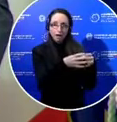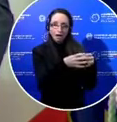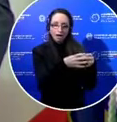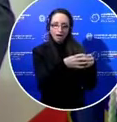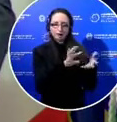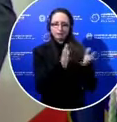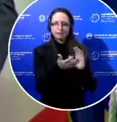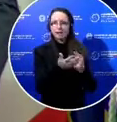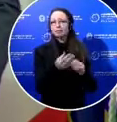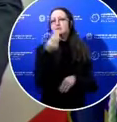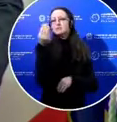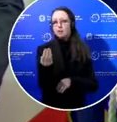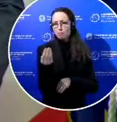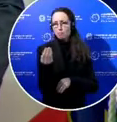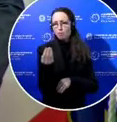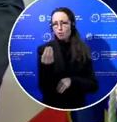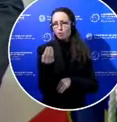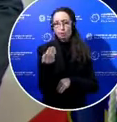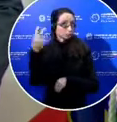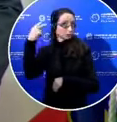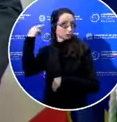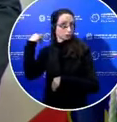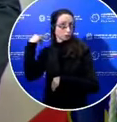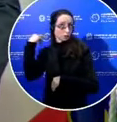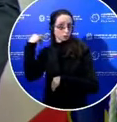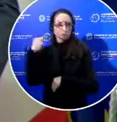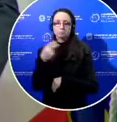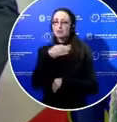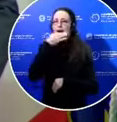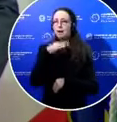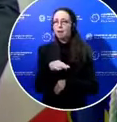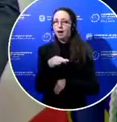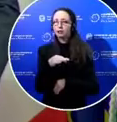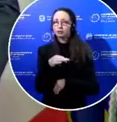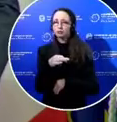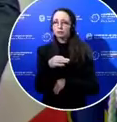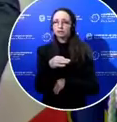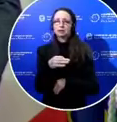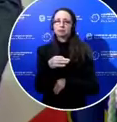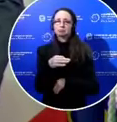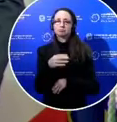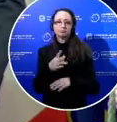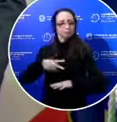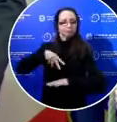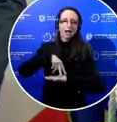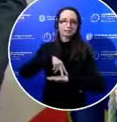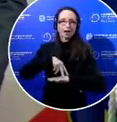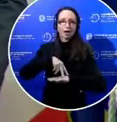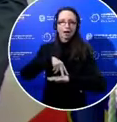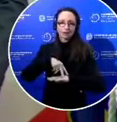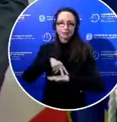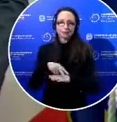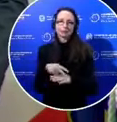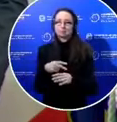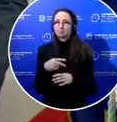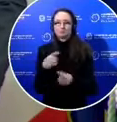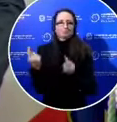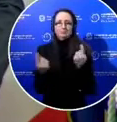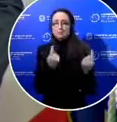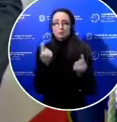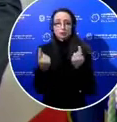po' simbolo negli scorsi anni di quella resilienza, di quella capacità di rialzarsi da brutte avventure. Nel nostro caso fu